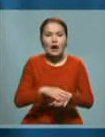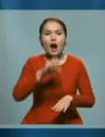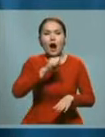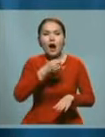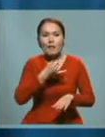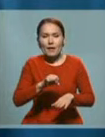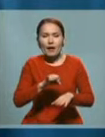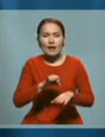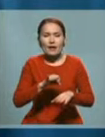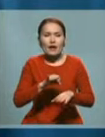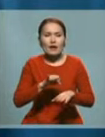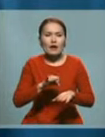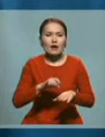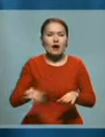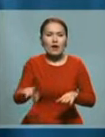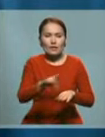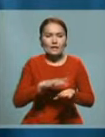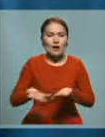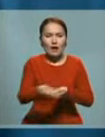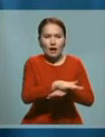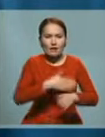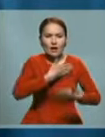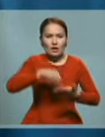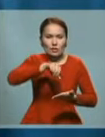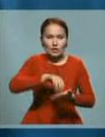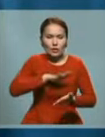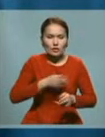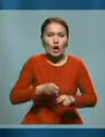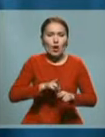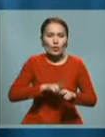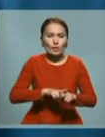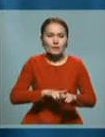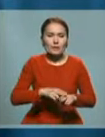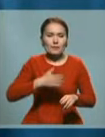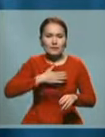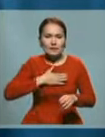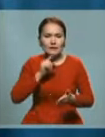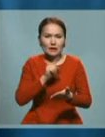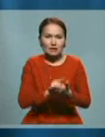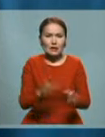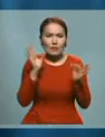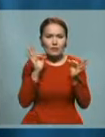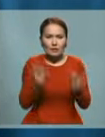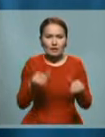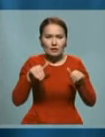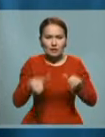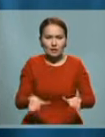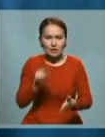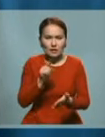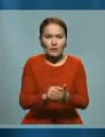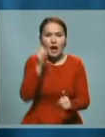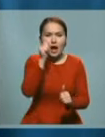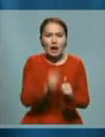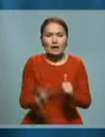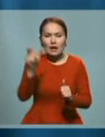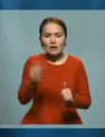үлкен үміт күтеді. Өздерінің болашағын, елдің амандығын осы сайлаумен байланыстырады. Сайлау енді әр азаматтың азаматтық